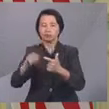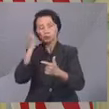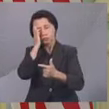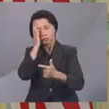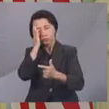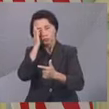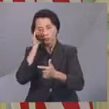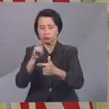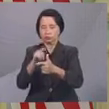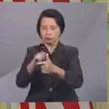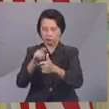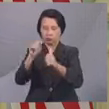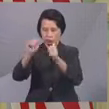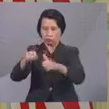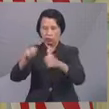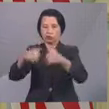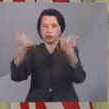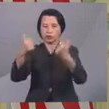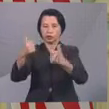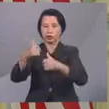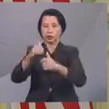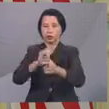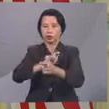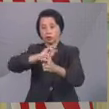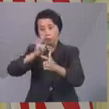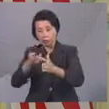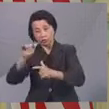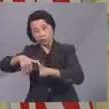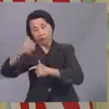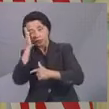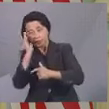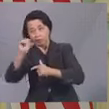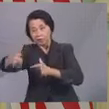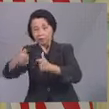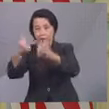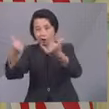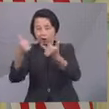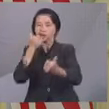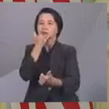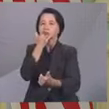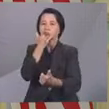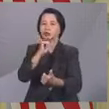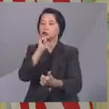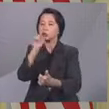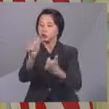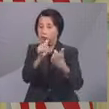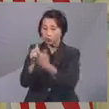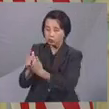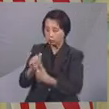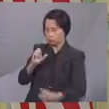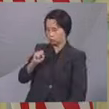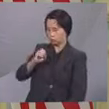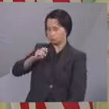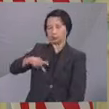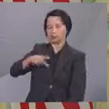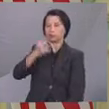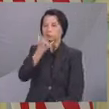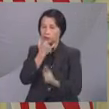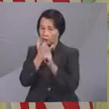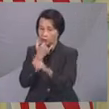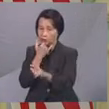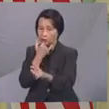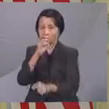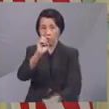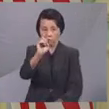hari raya pertama sahaja yang dibenarkan. Lebih daripada itu adalah salah dari segi peraturan SOP yang kita keluarkan.